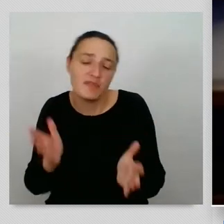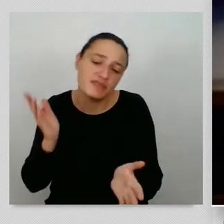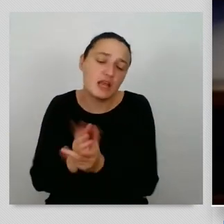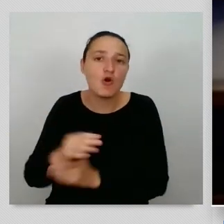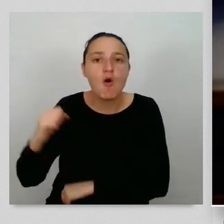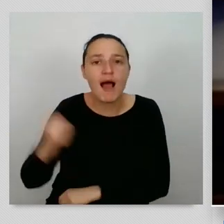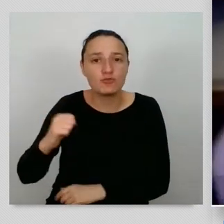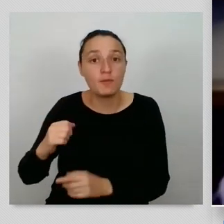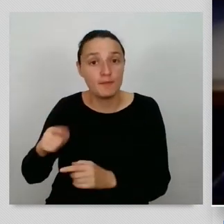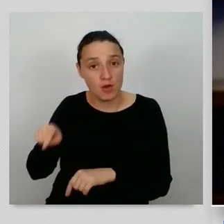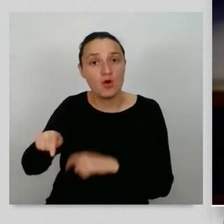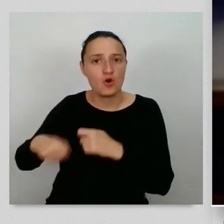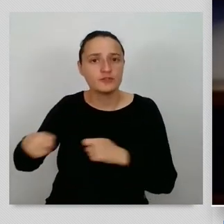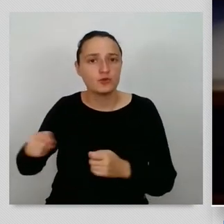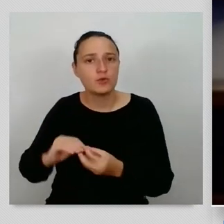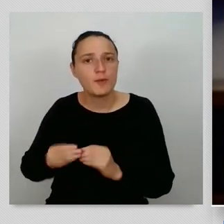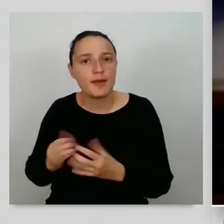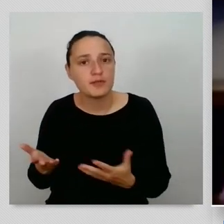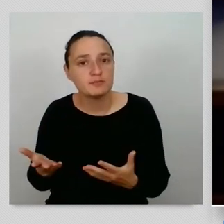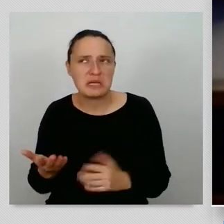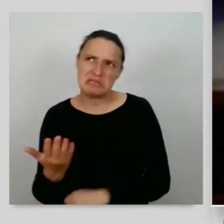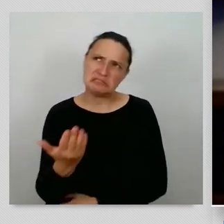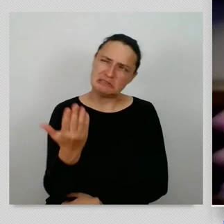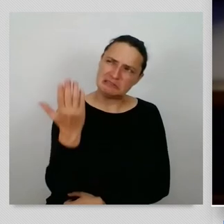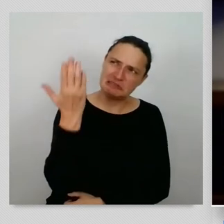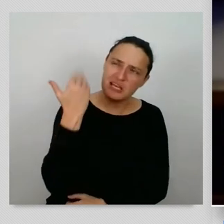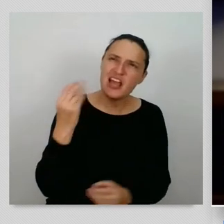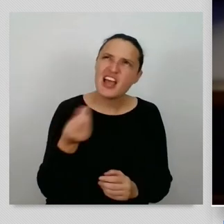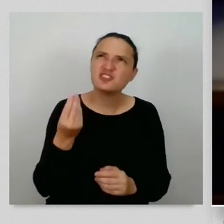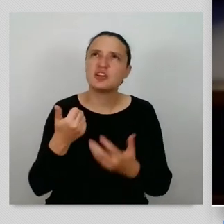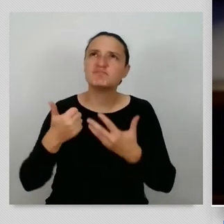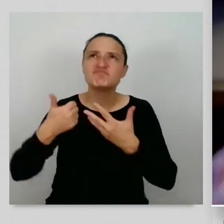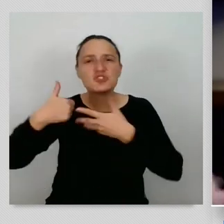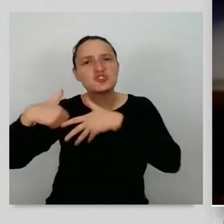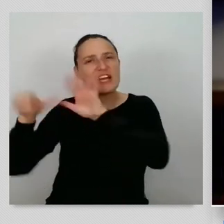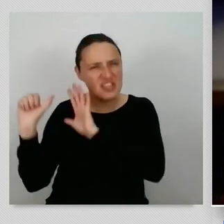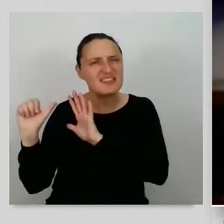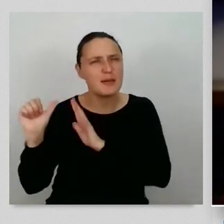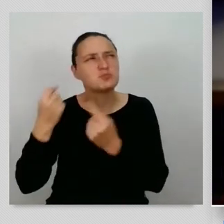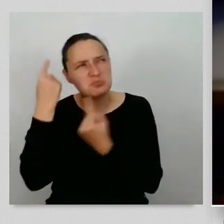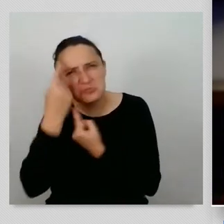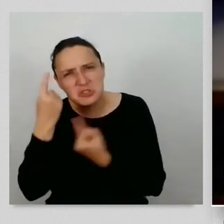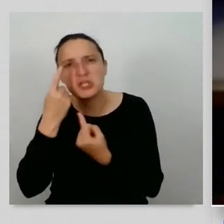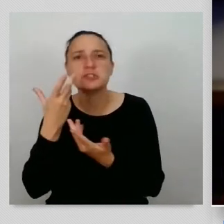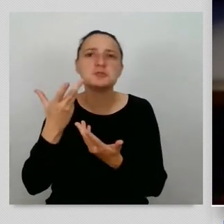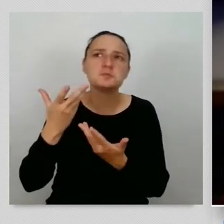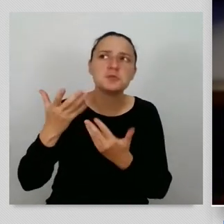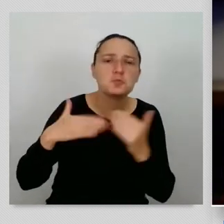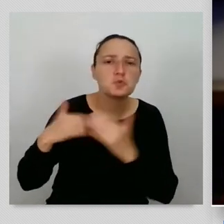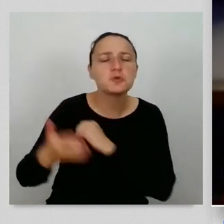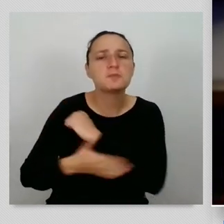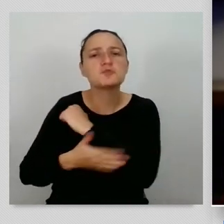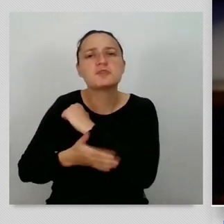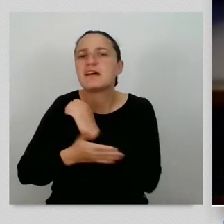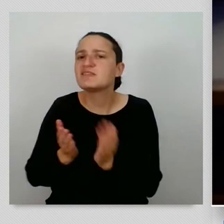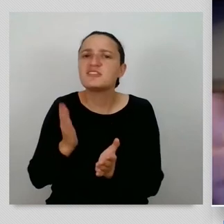wszystkich problemów. Jeszcze jakiś czas temu, jeszcze myślę, że to 6 ileś lat temu, mogliśmy myśleć o tym, żeby zbudować to tylko w oparciu